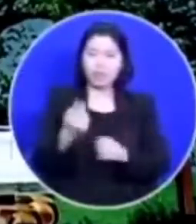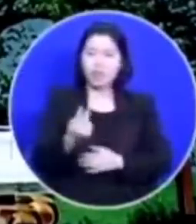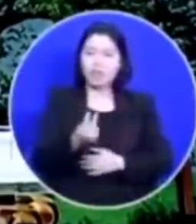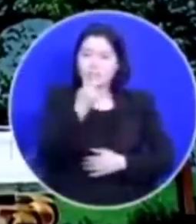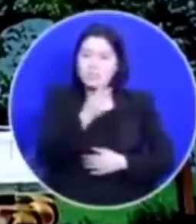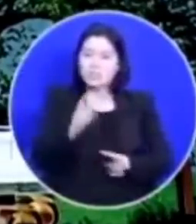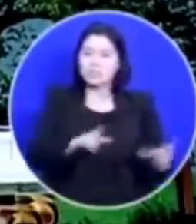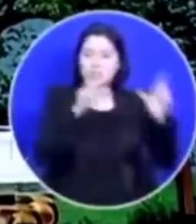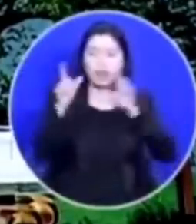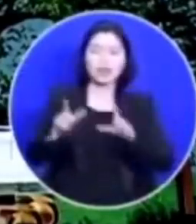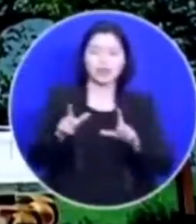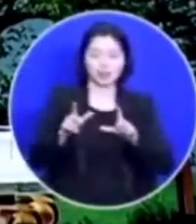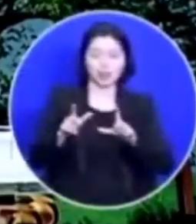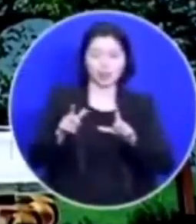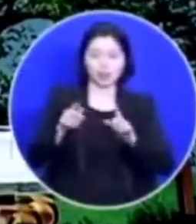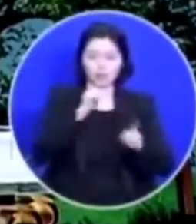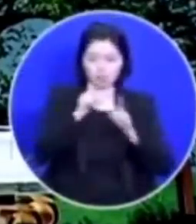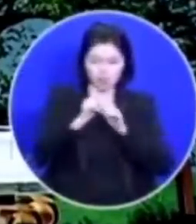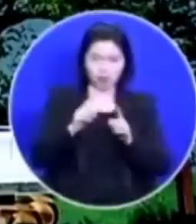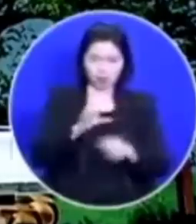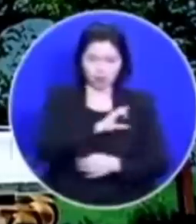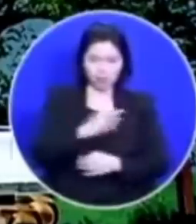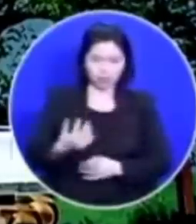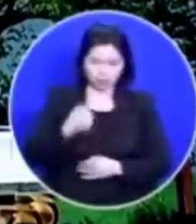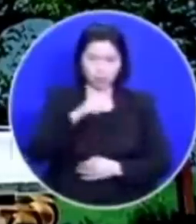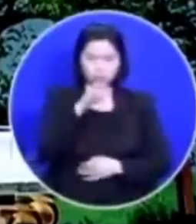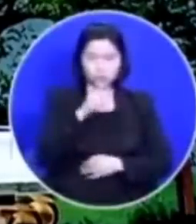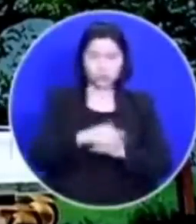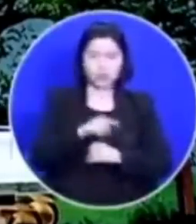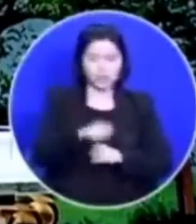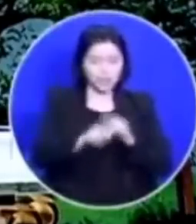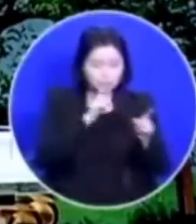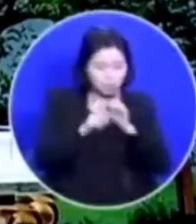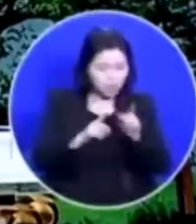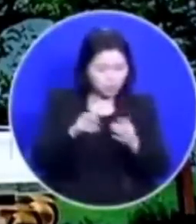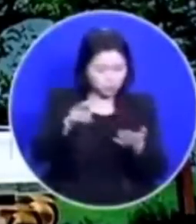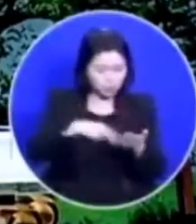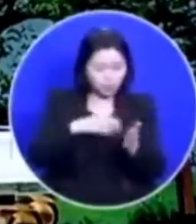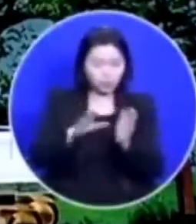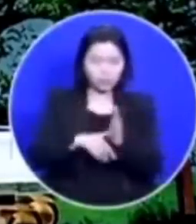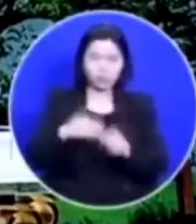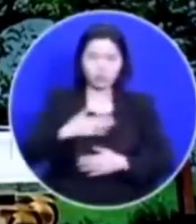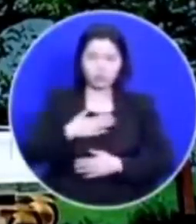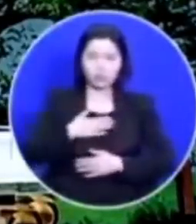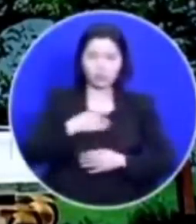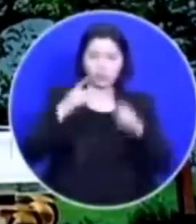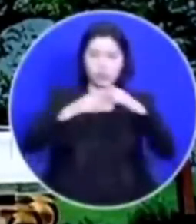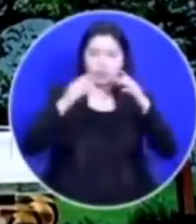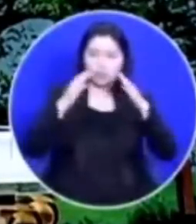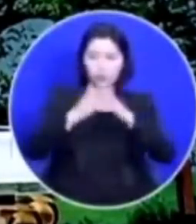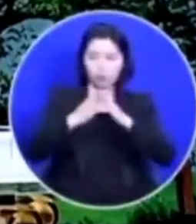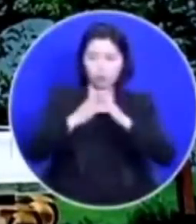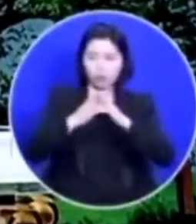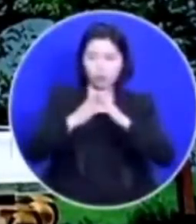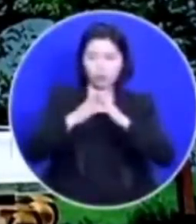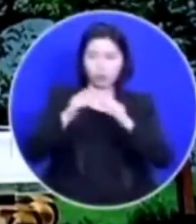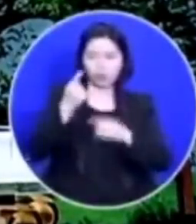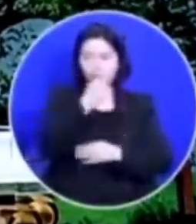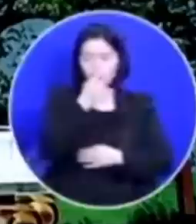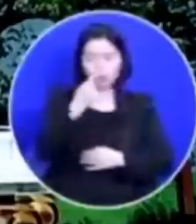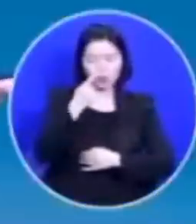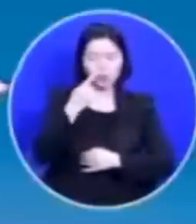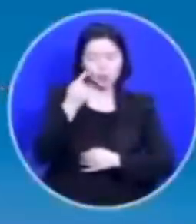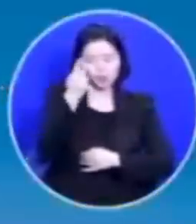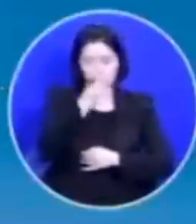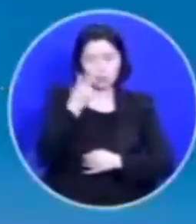가 가지고 있었다면 저는 이 말씀을 읽으면서 저희 교회의 대하여 살펴 보게 되었습니다 저희